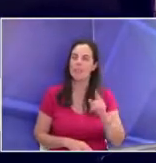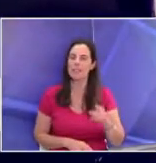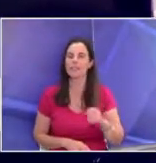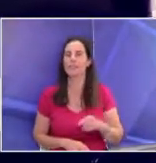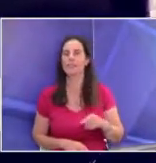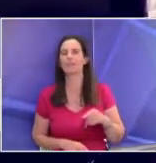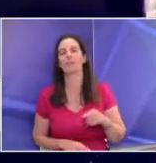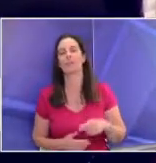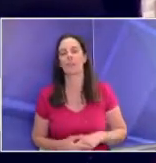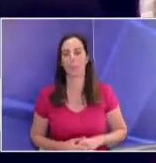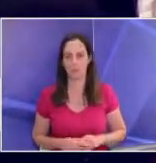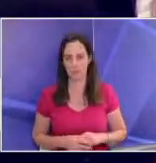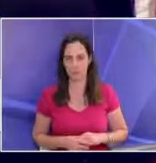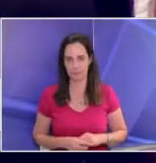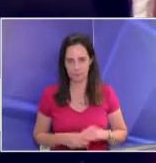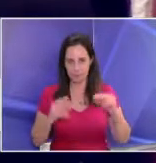לומר.